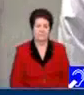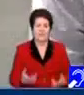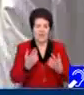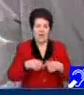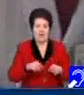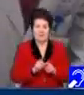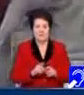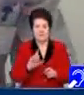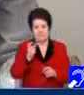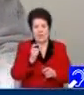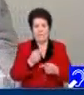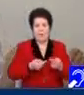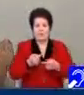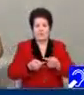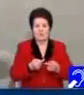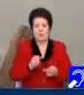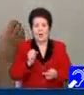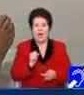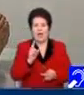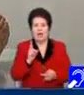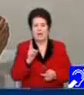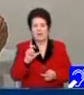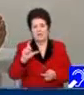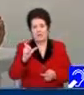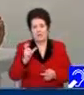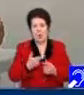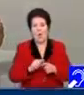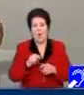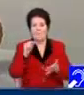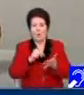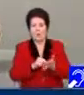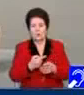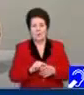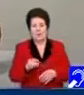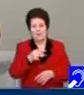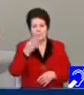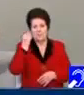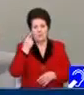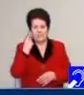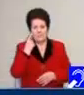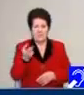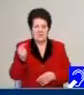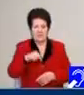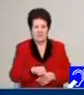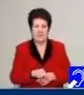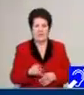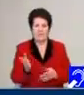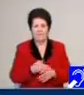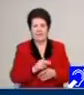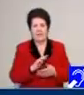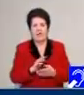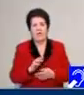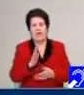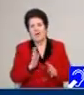Așa are loc o simplă procedură de acupunctură. Medicii chinezi de înaltă calificare au venit în Republica Moldova. Fără îndoială că metodele pot fi